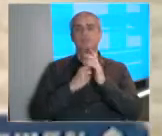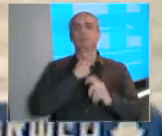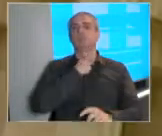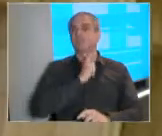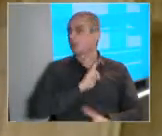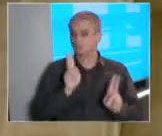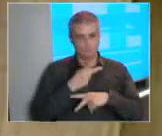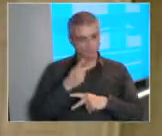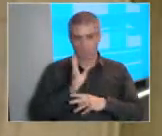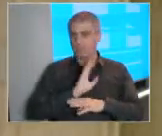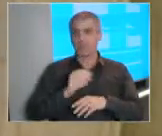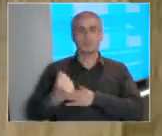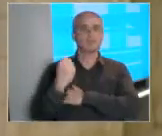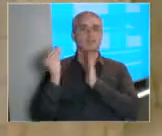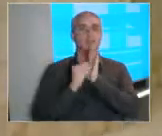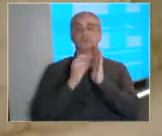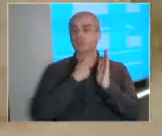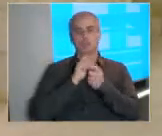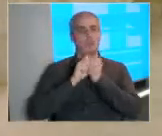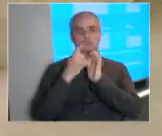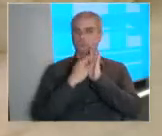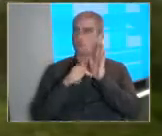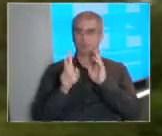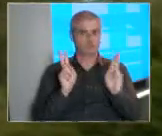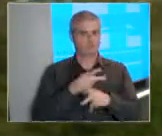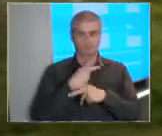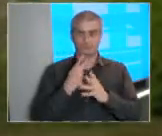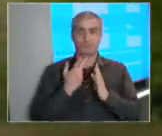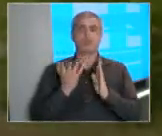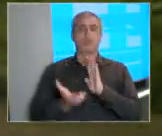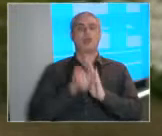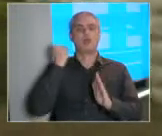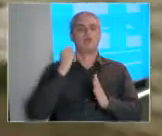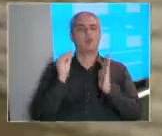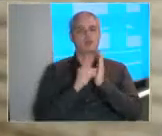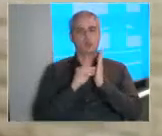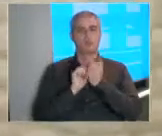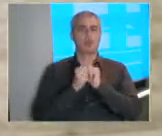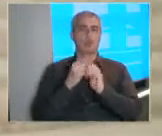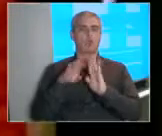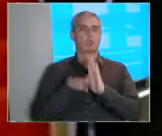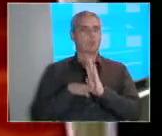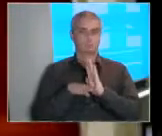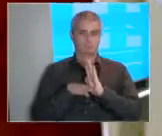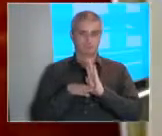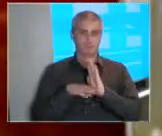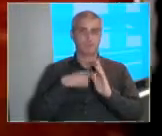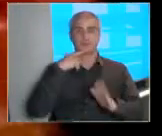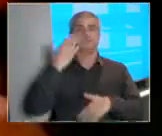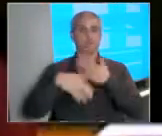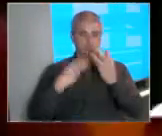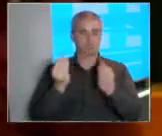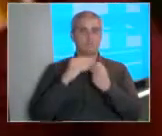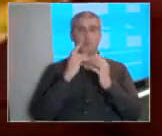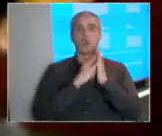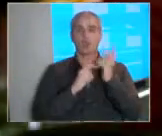חירום, אין בכוחם של תקנות שעות חירום לשנות חוק זה, להפקיע זמנית את תוקפו או לקבוע בו תנאים. במהלך השנים הוכנסו